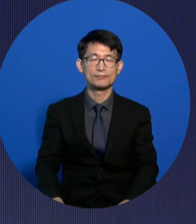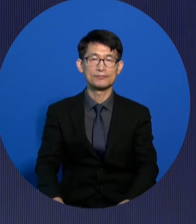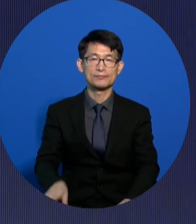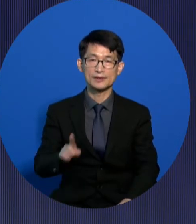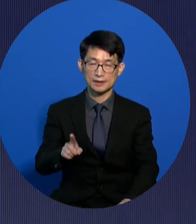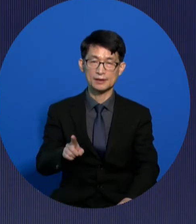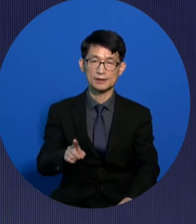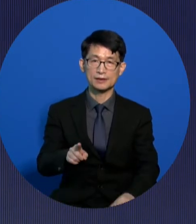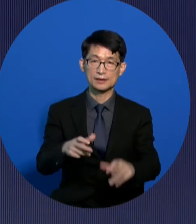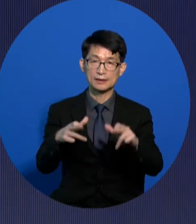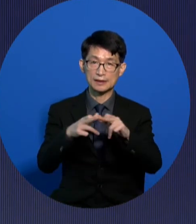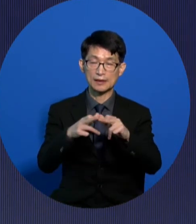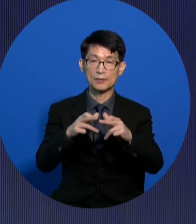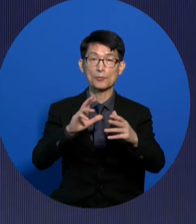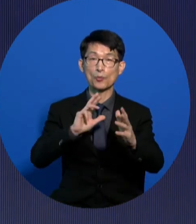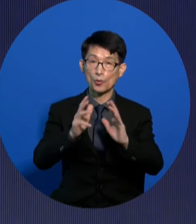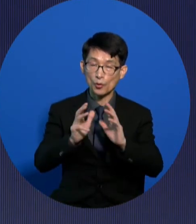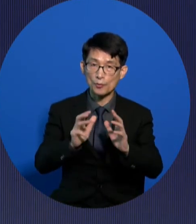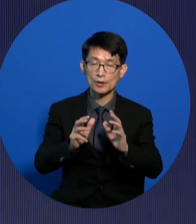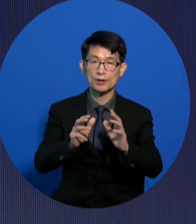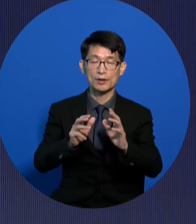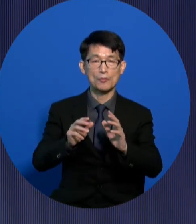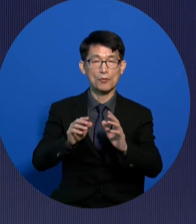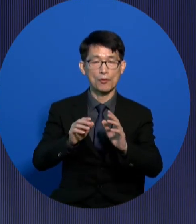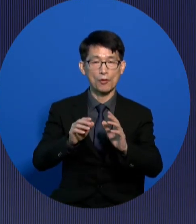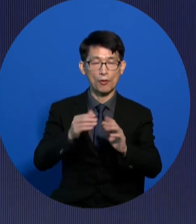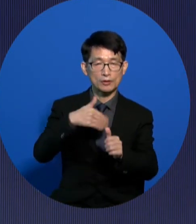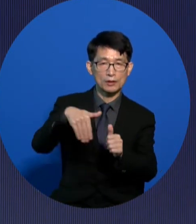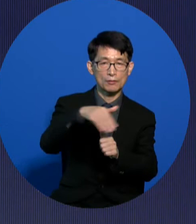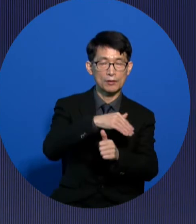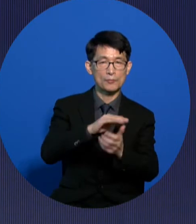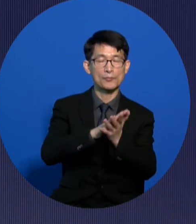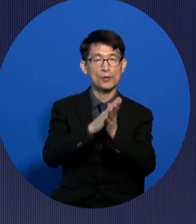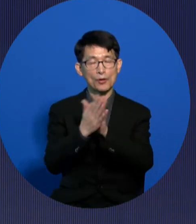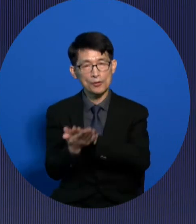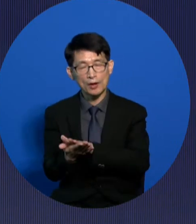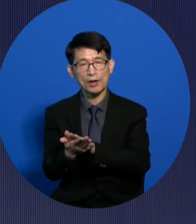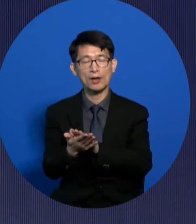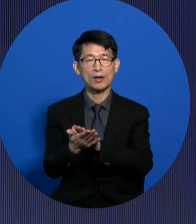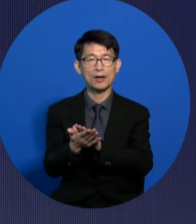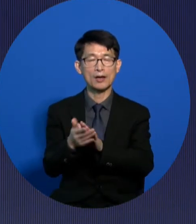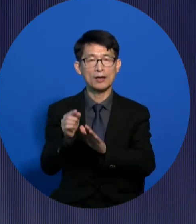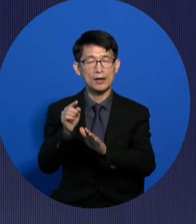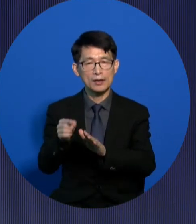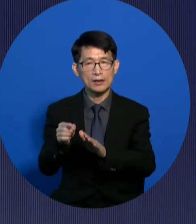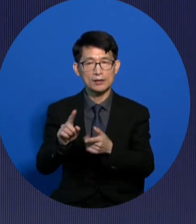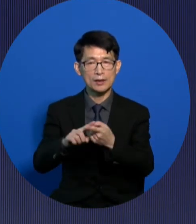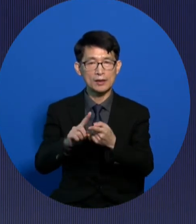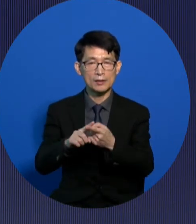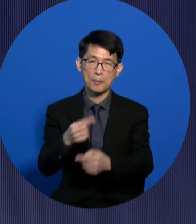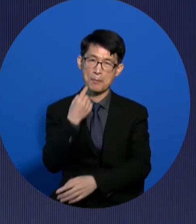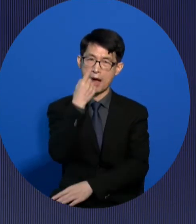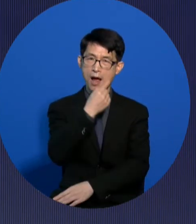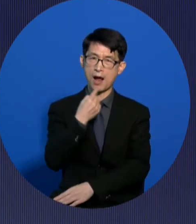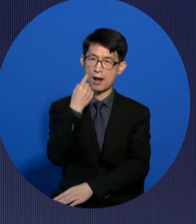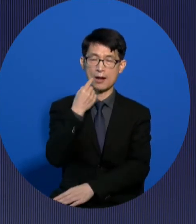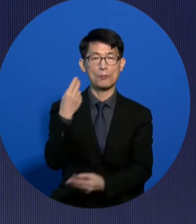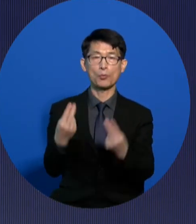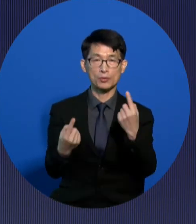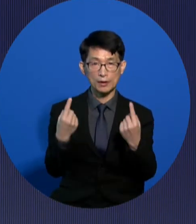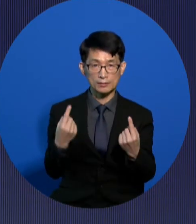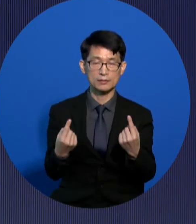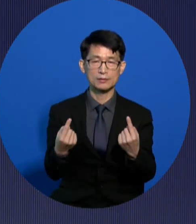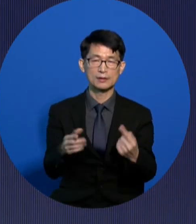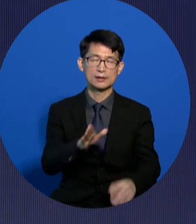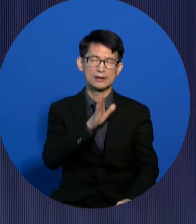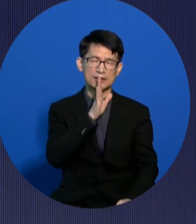포럼이 변환이 없고 방법을 바꾸지 않으면 이거는 지속되어서는 안 된다고 생각합니다. 그러니까